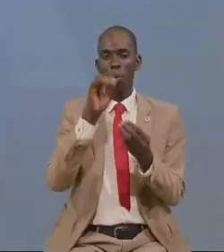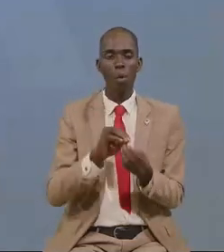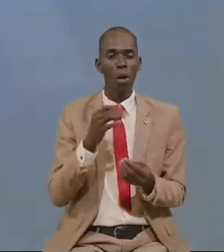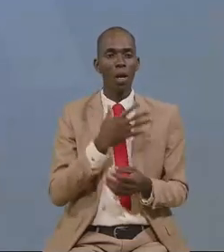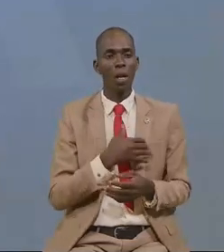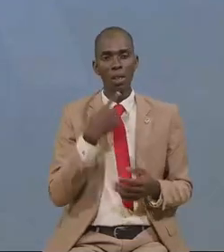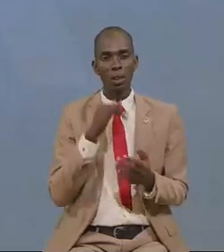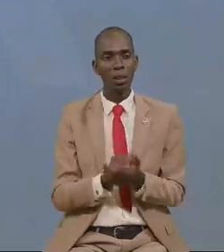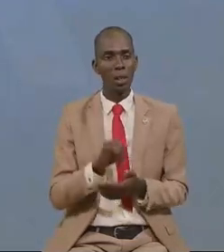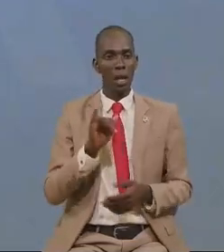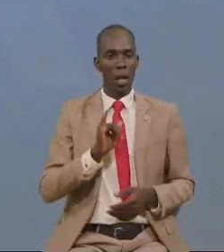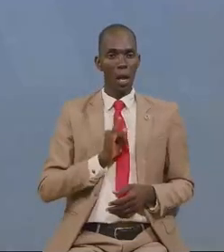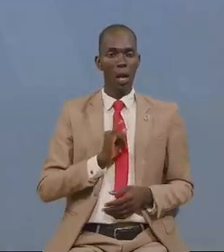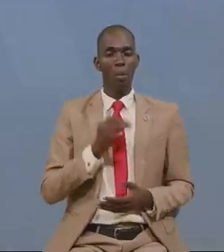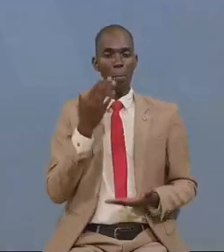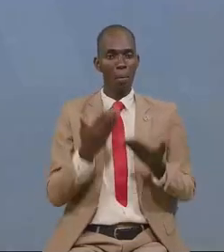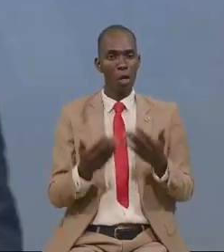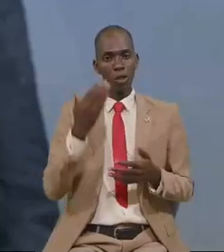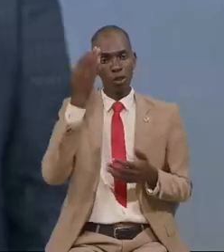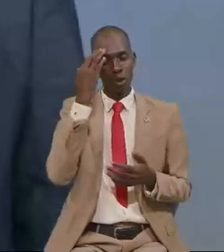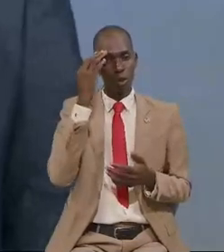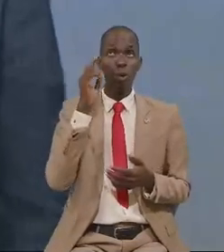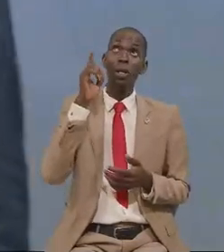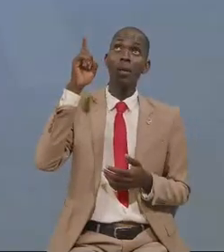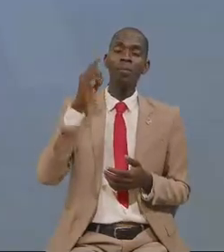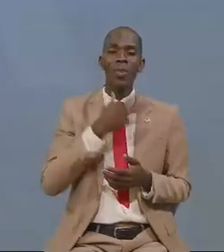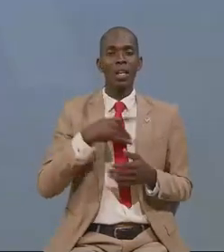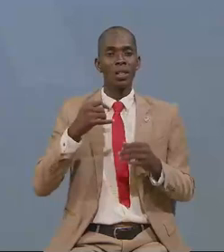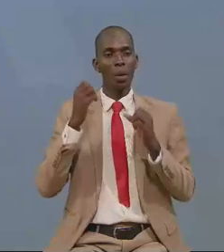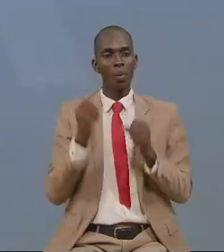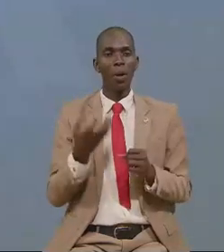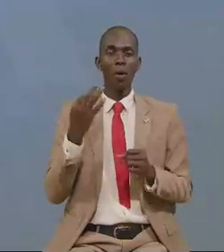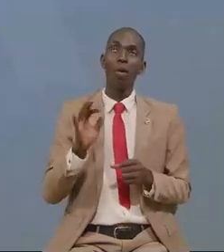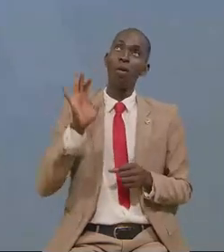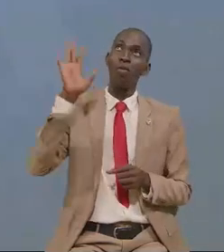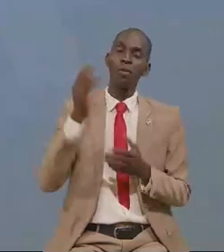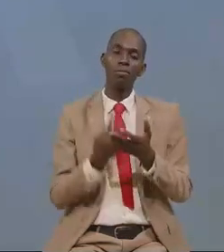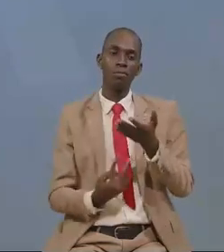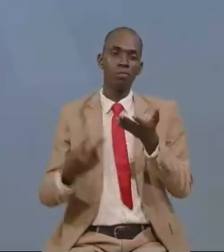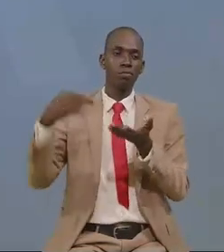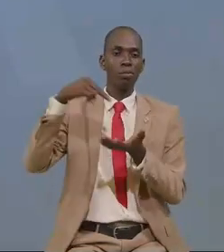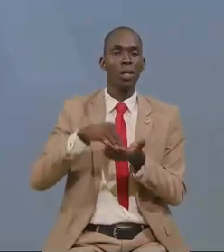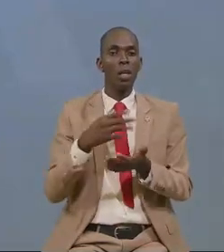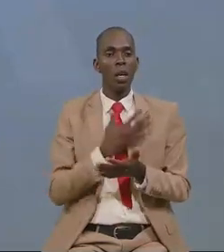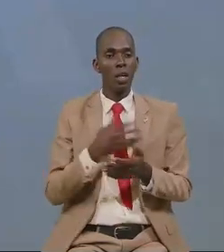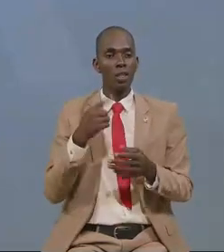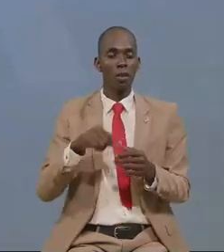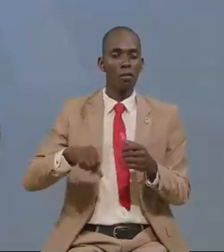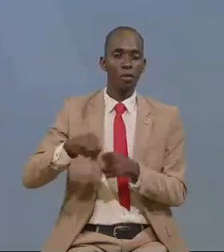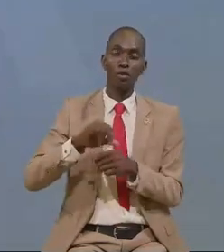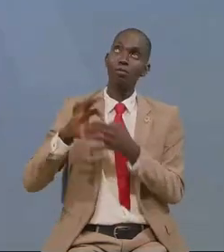afin de connaître Christ et la puissance de sa résurrection et la communion de ses